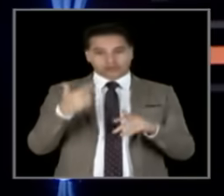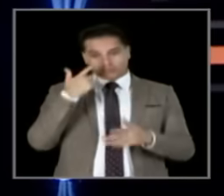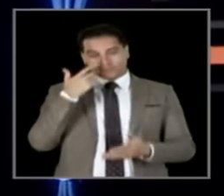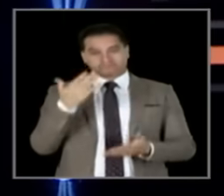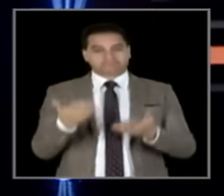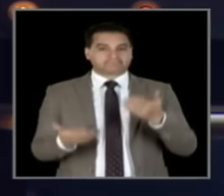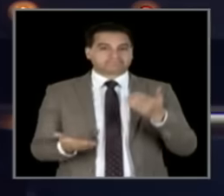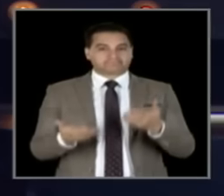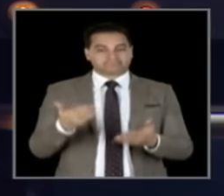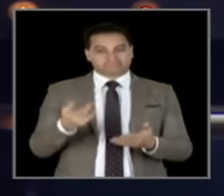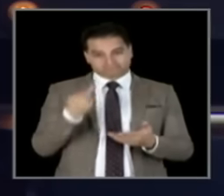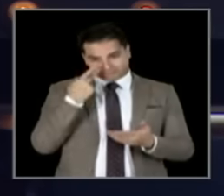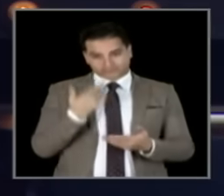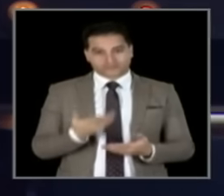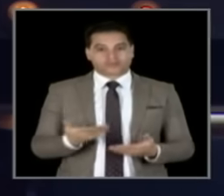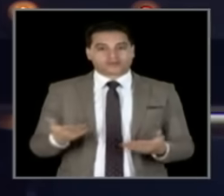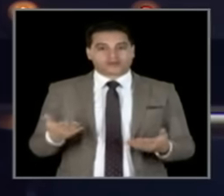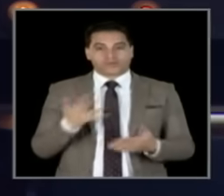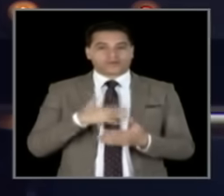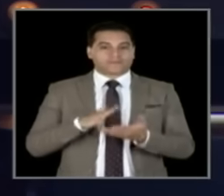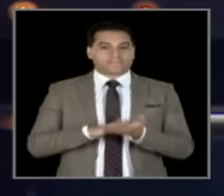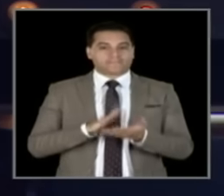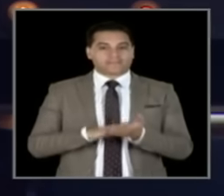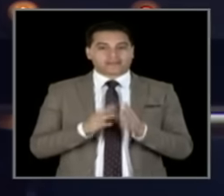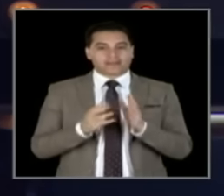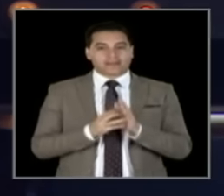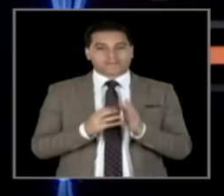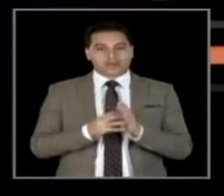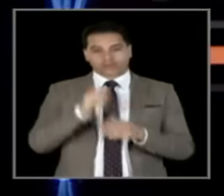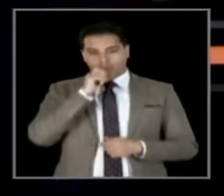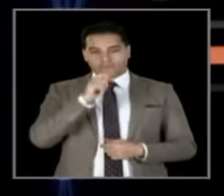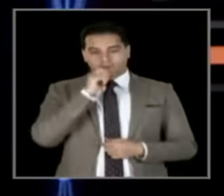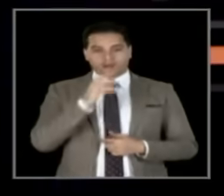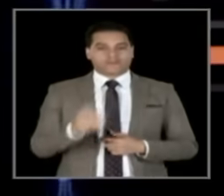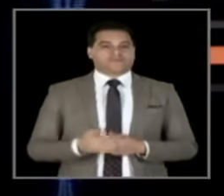بيرما. خلينا نشوف. نحيي كلنا جامعة دمياط.